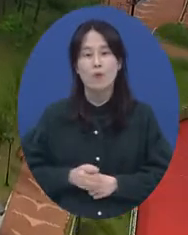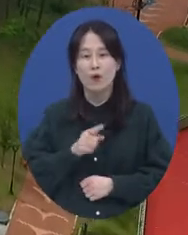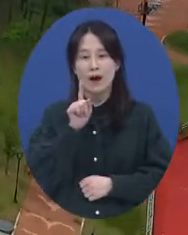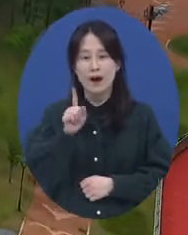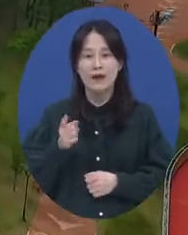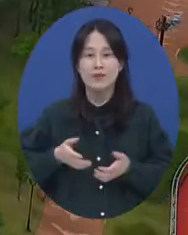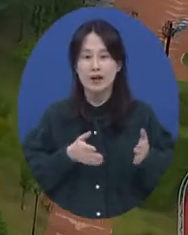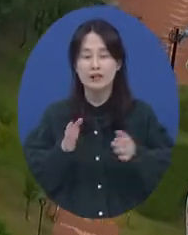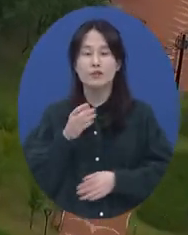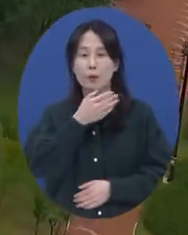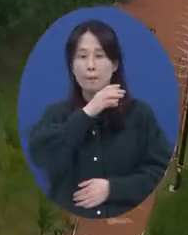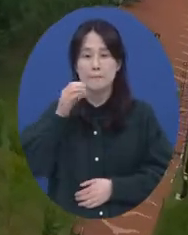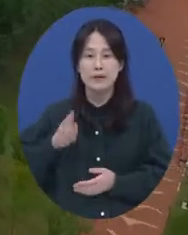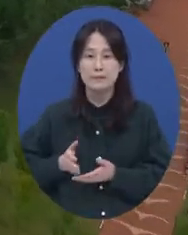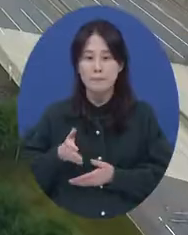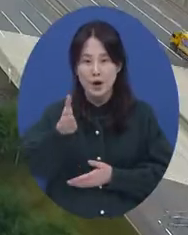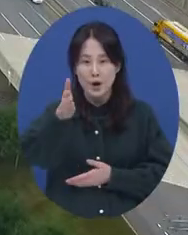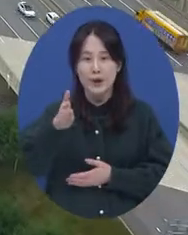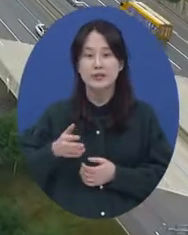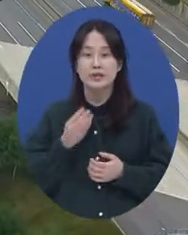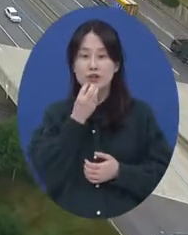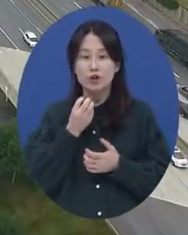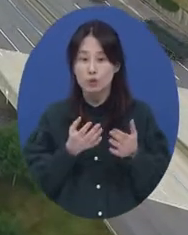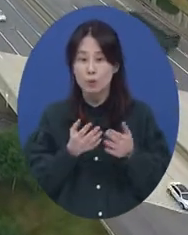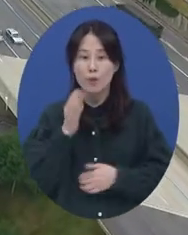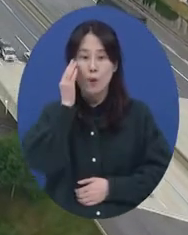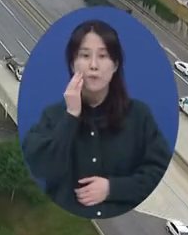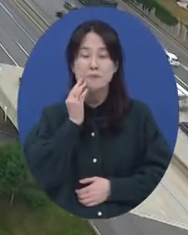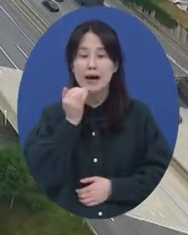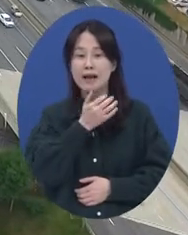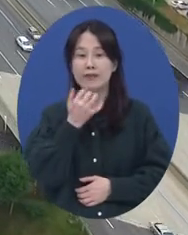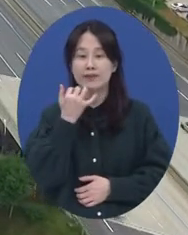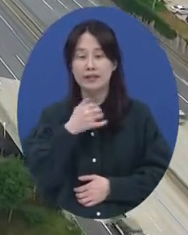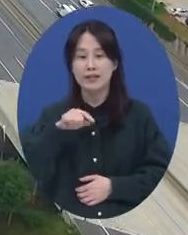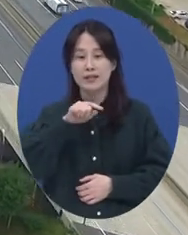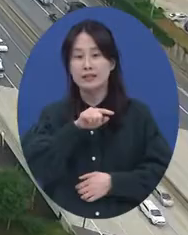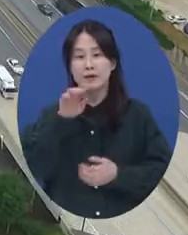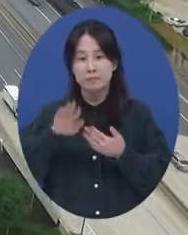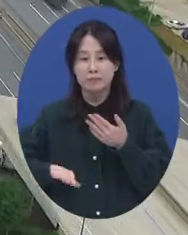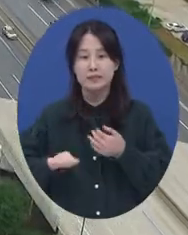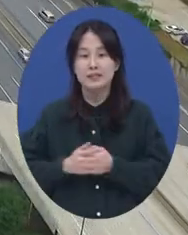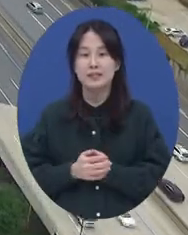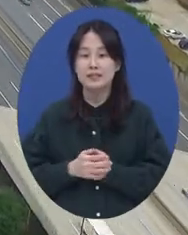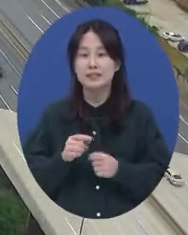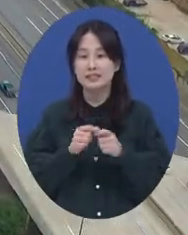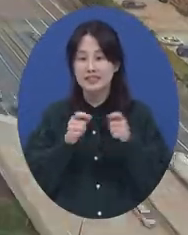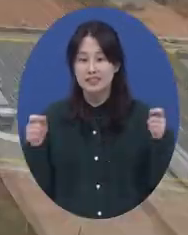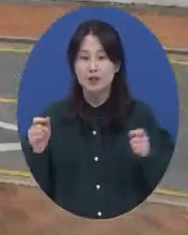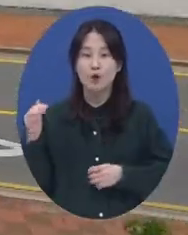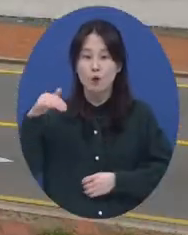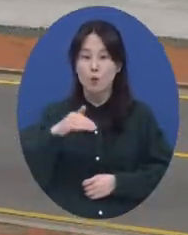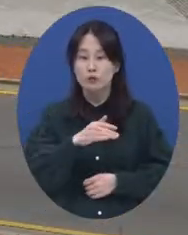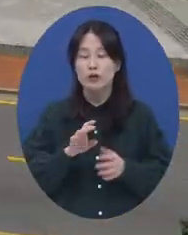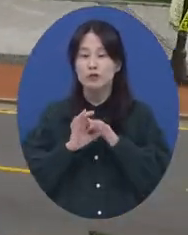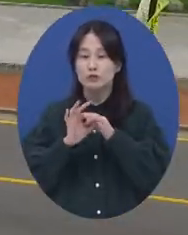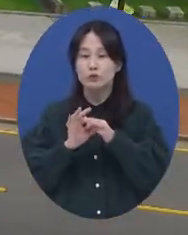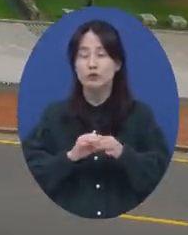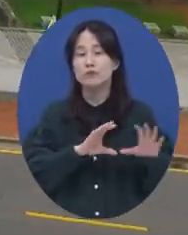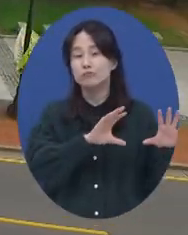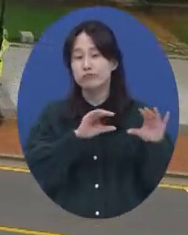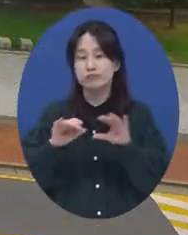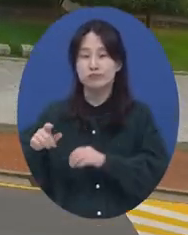곧게 뻗어나가는 경기도를, 파란색 하단은 직선과 곡선의 조화를 통해